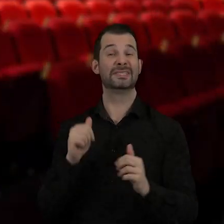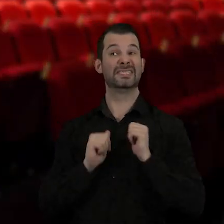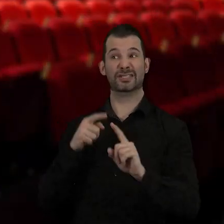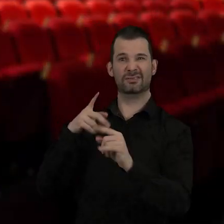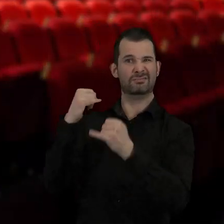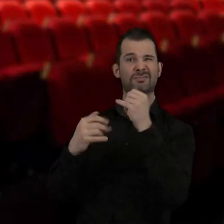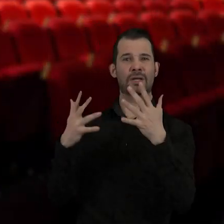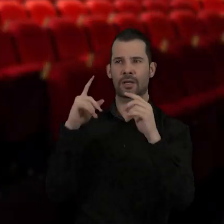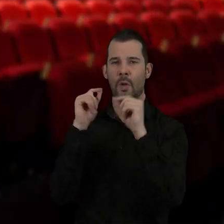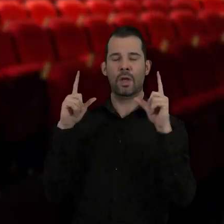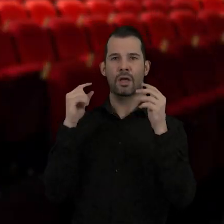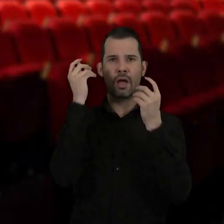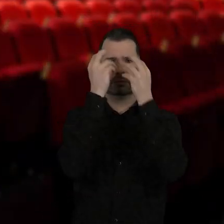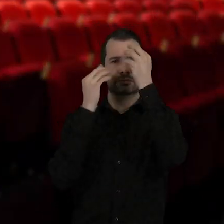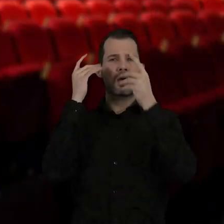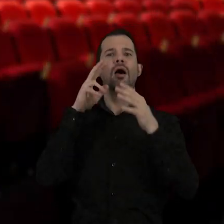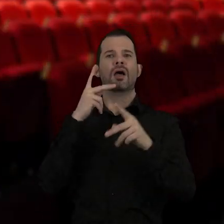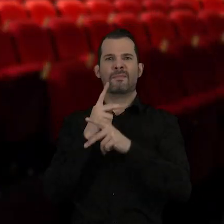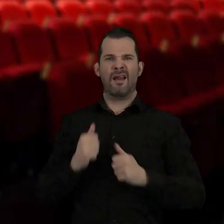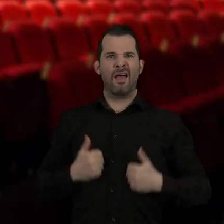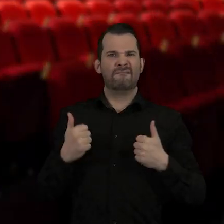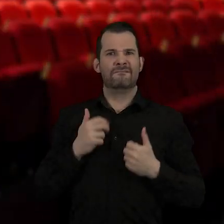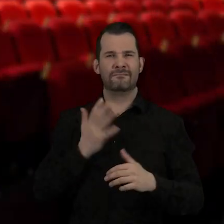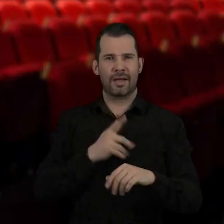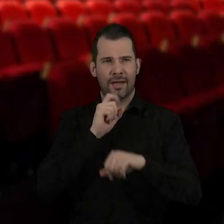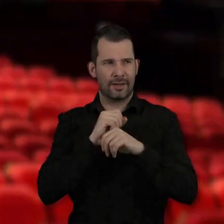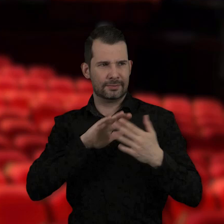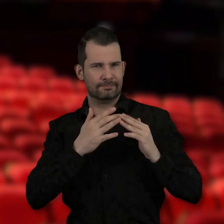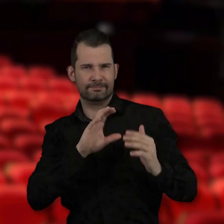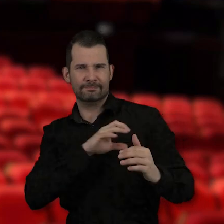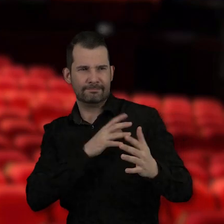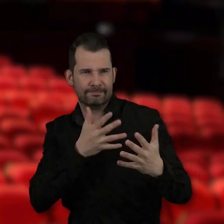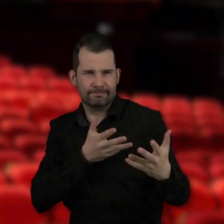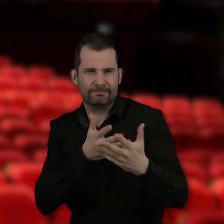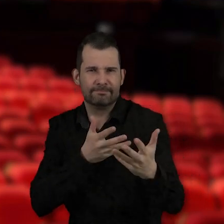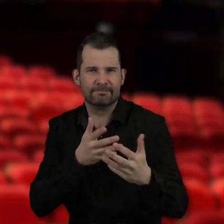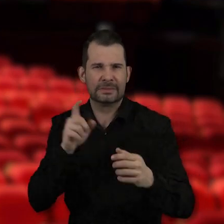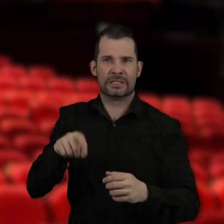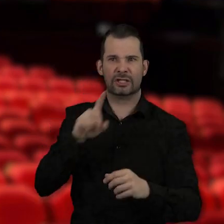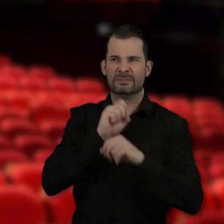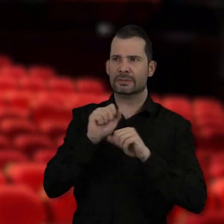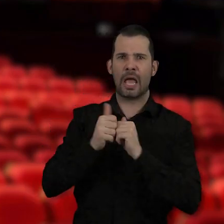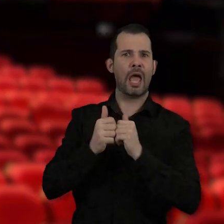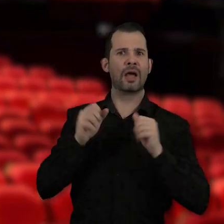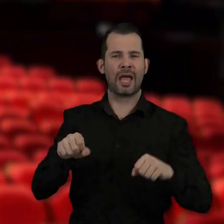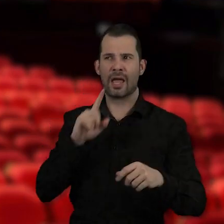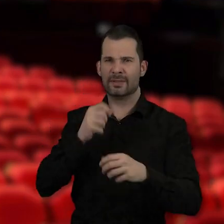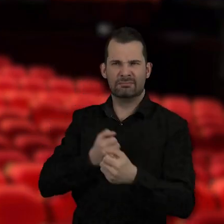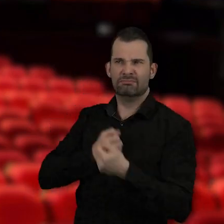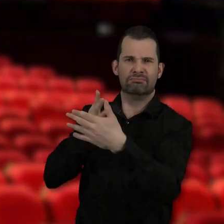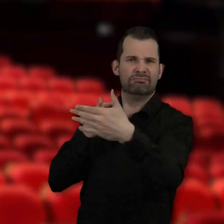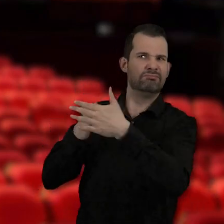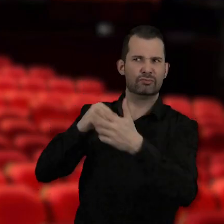enfin comme un éveilleur de conscience qui garde vivant notre engagement citoyen, si nécessaire à la prise de parole, à la